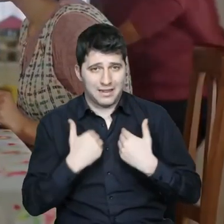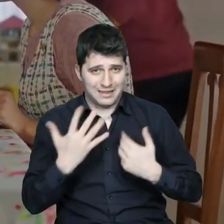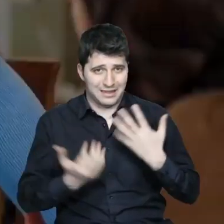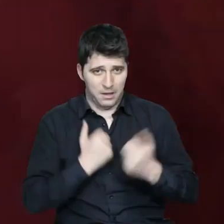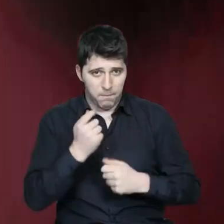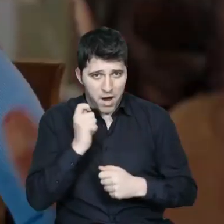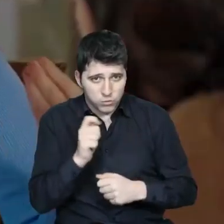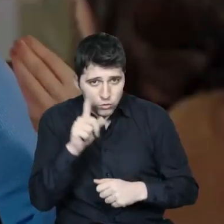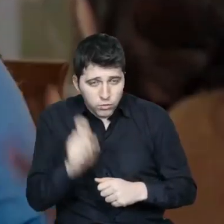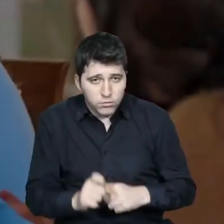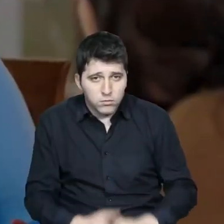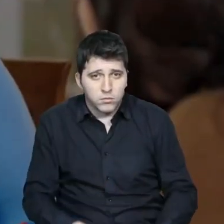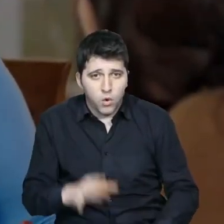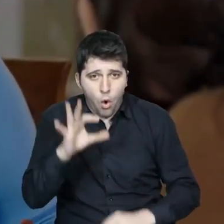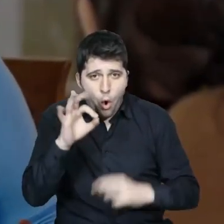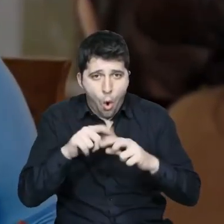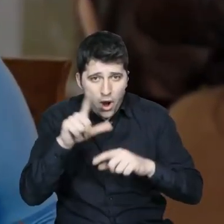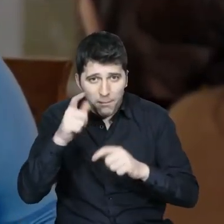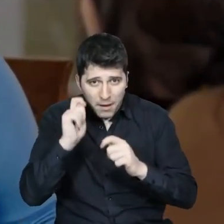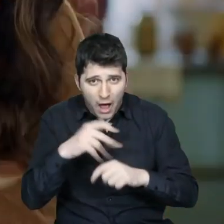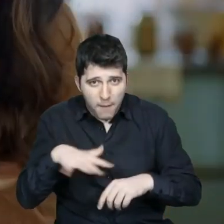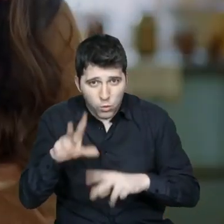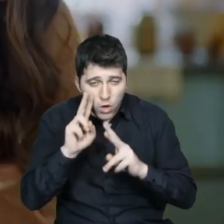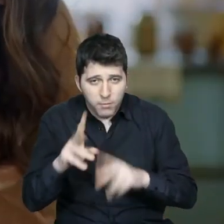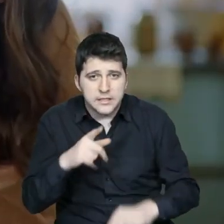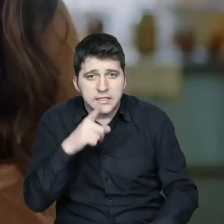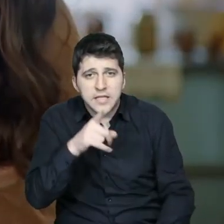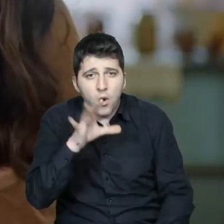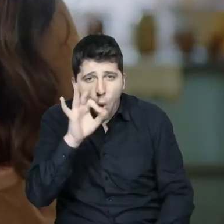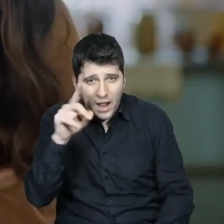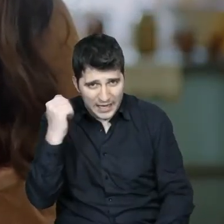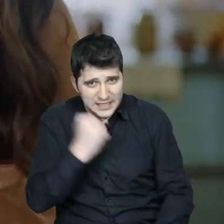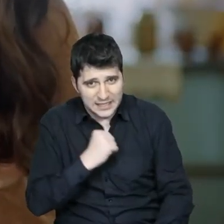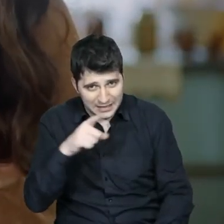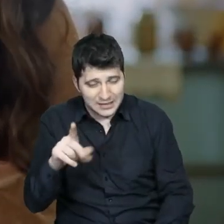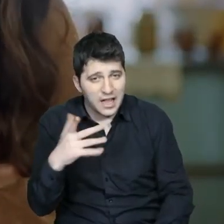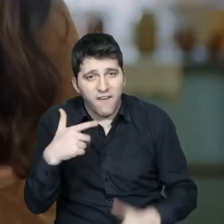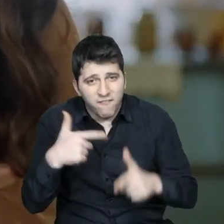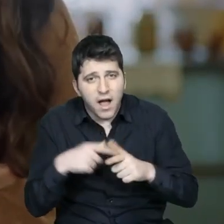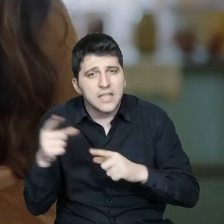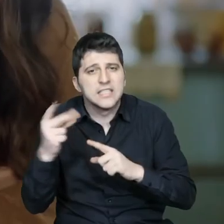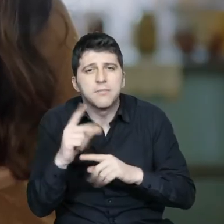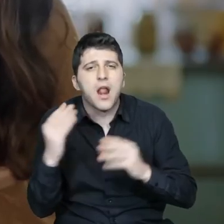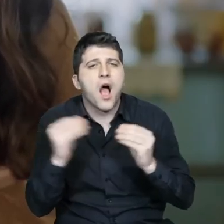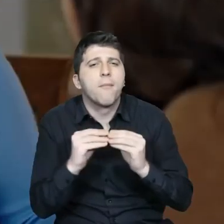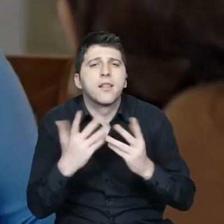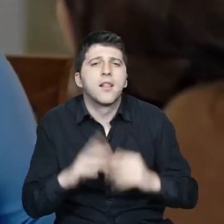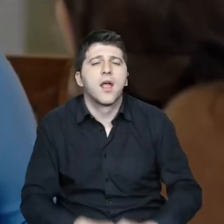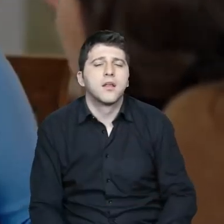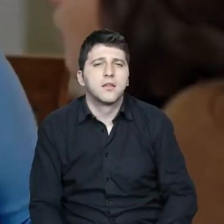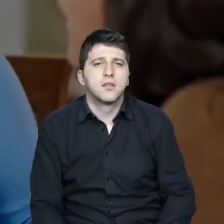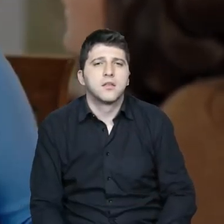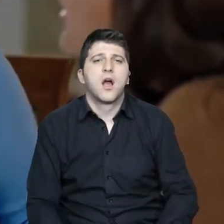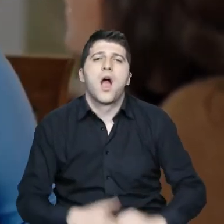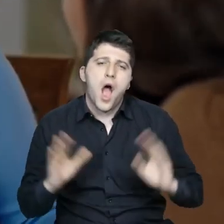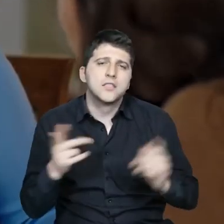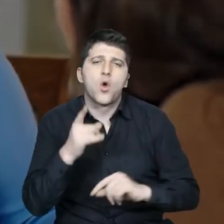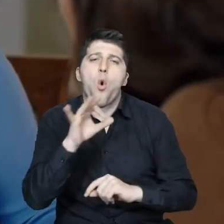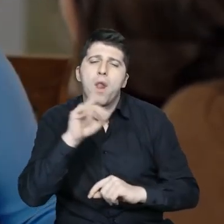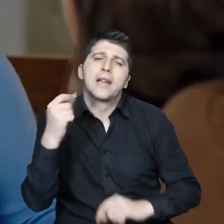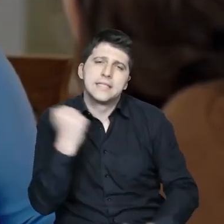mıyım onları? Oral'ı mecbur muyum ben her yerde görmeye? Sen Oral'e kızgınsın diye Fatih'le İsmail'in ne kabahati var? Hadi sen